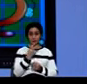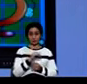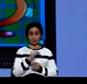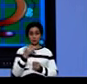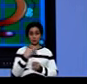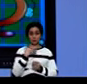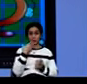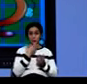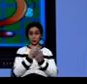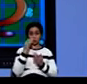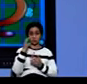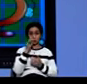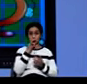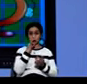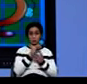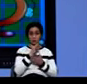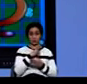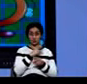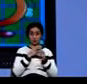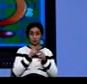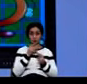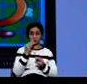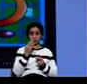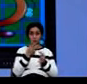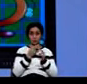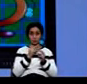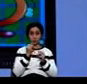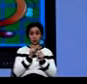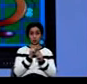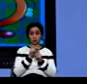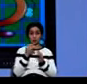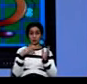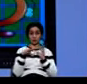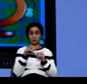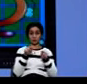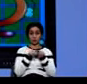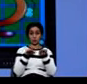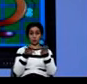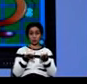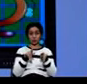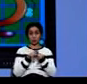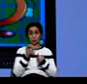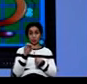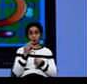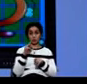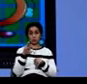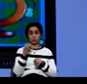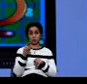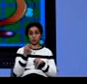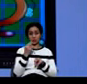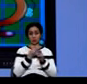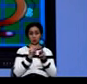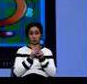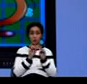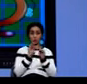bo'lsangiz, biz o'zbek tilida javob berganimizda quyidagi so'zlarning hammasini o'rniga yoshda